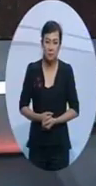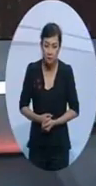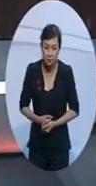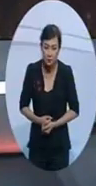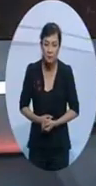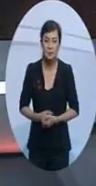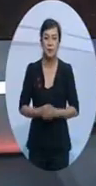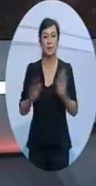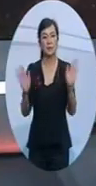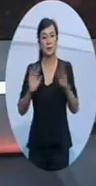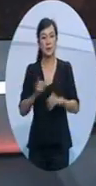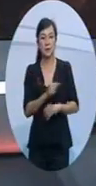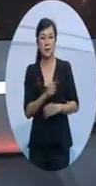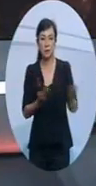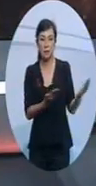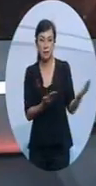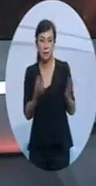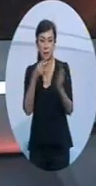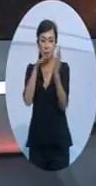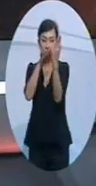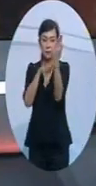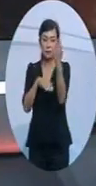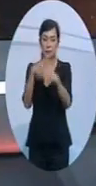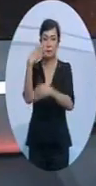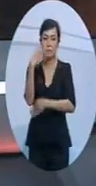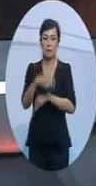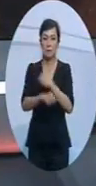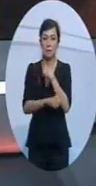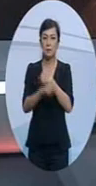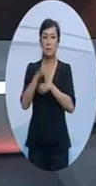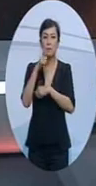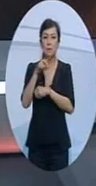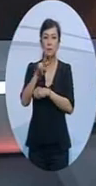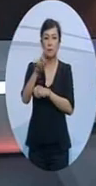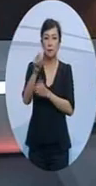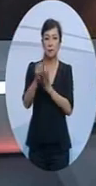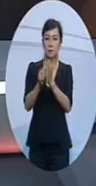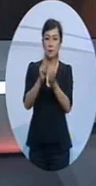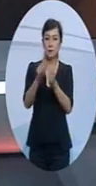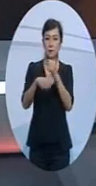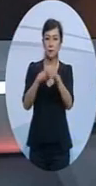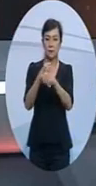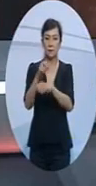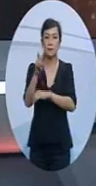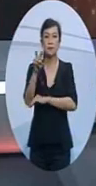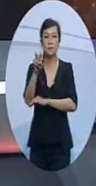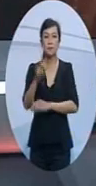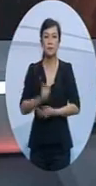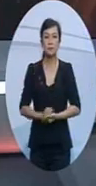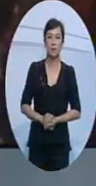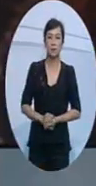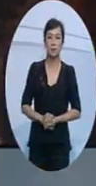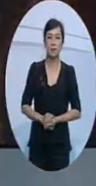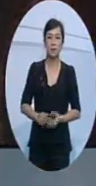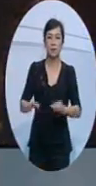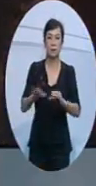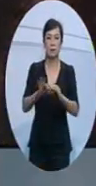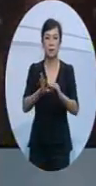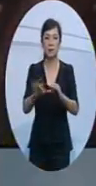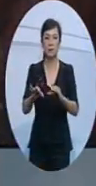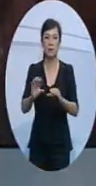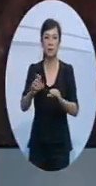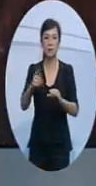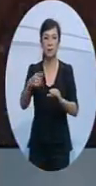Kính chào quý vị, mời quý vị theo dõi bản tin buổi trưa của Đài Truyền hình Thành phố Hồ Chí Minh. Hôm nay thứ bảy ngày 21 tháng 11 năm 2020. Công ty